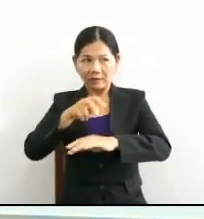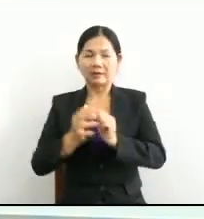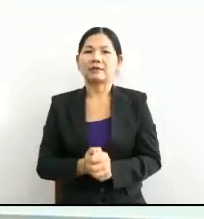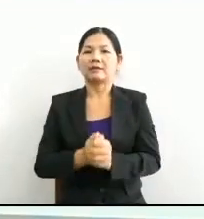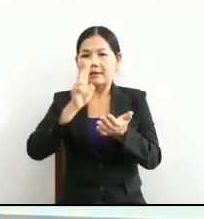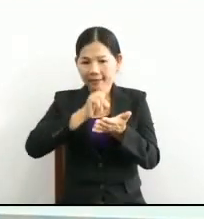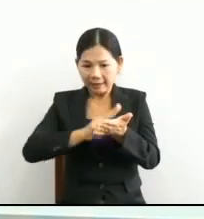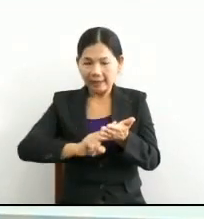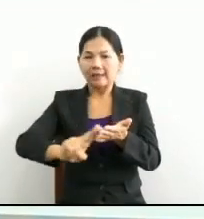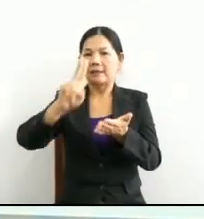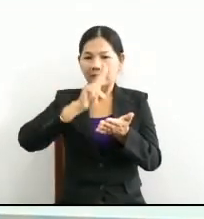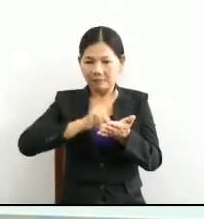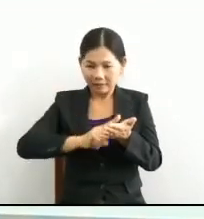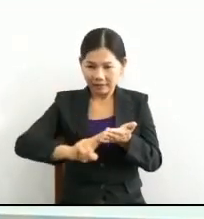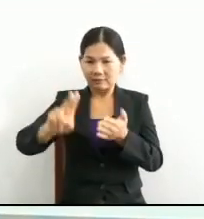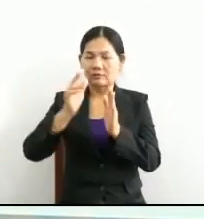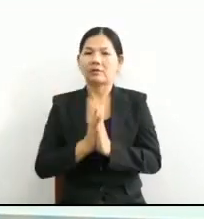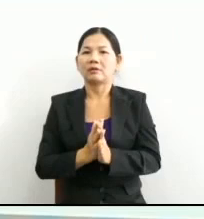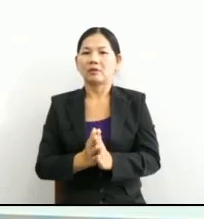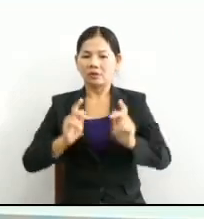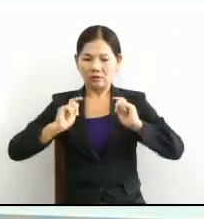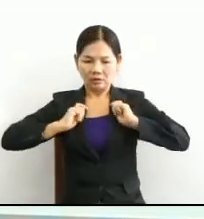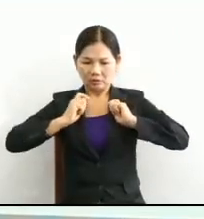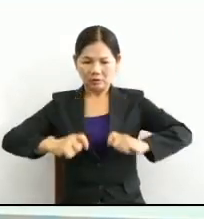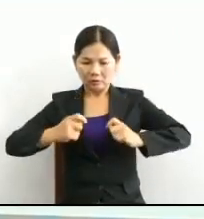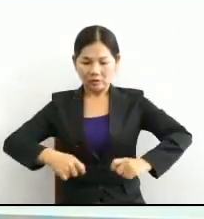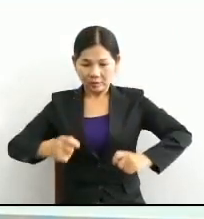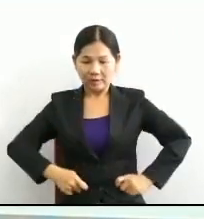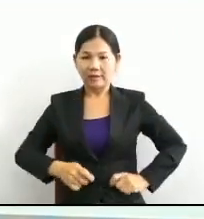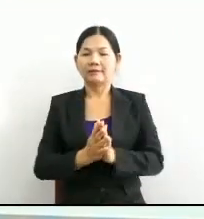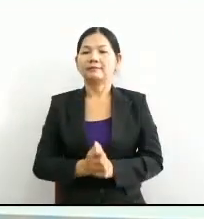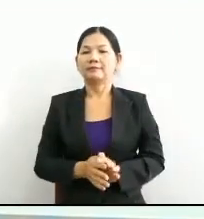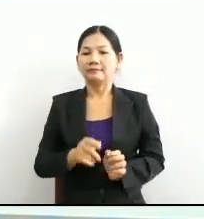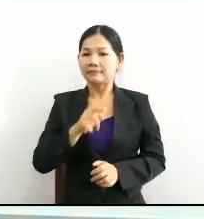à, nà mày rồi kia con ai được luôn